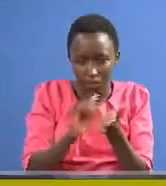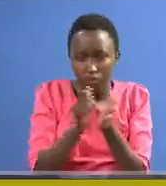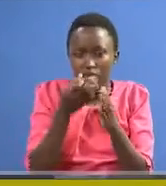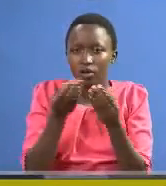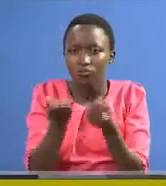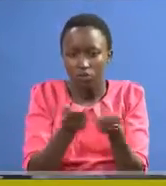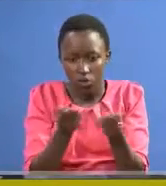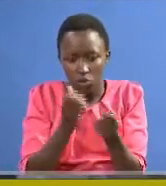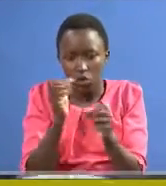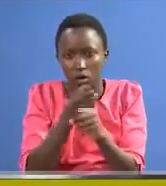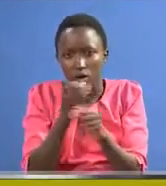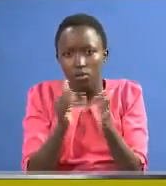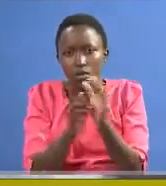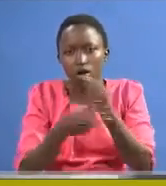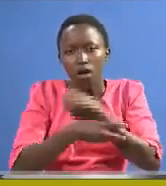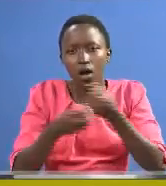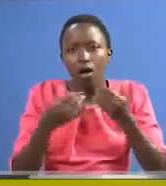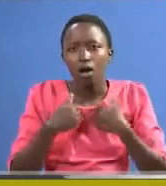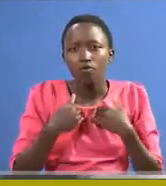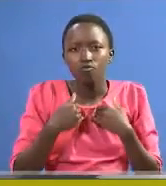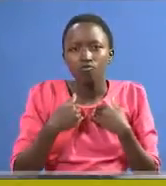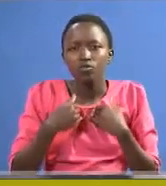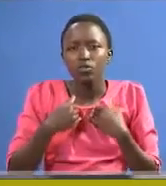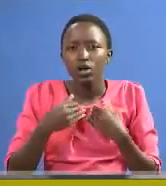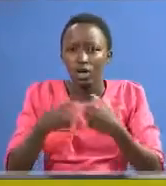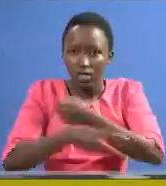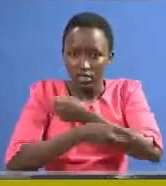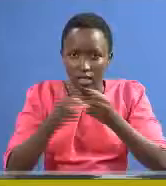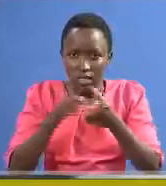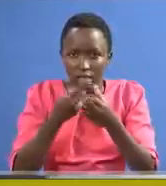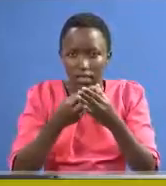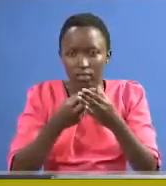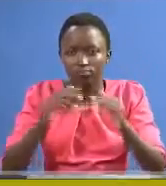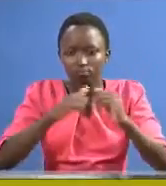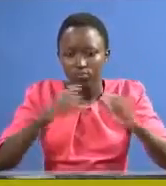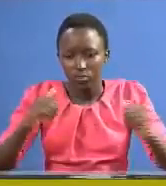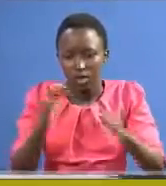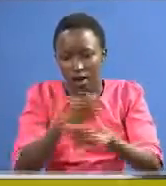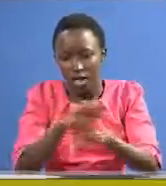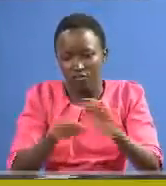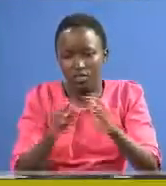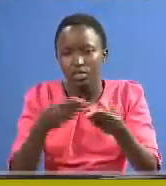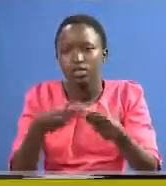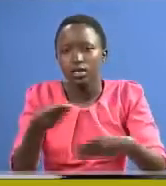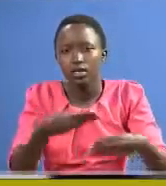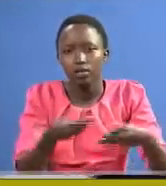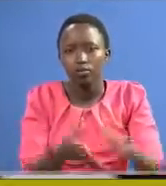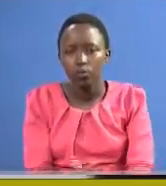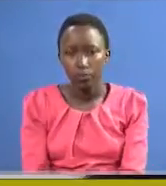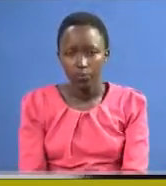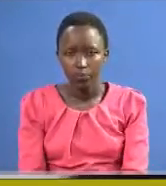ambalo limefanya wezi kuwa na uraibu wa kuiba magari na kutenganisha vipande kisha kuviuza.